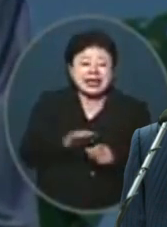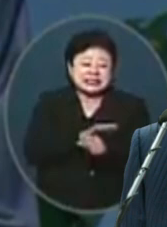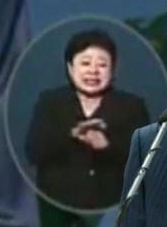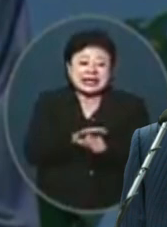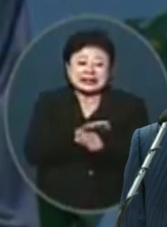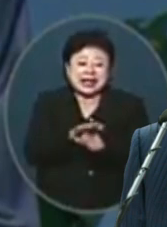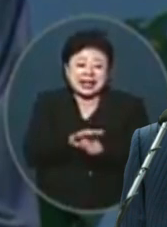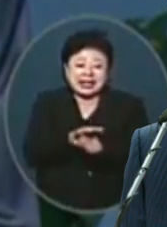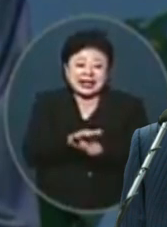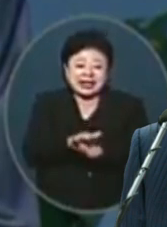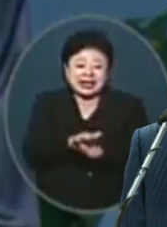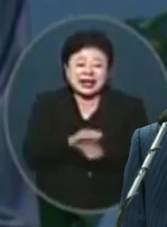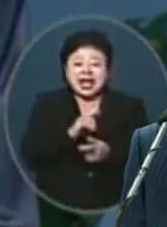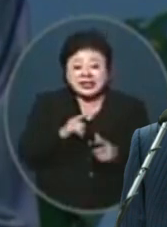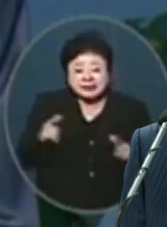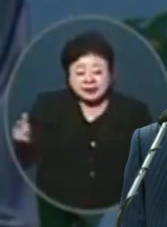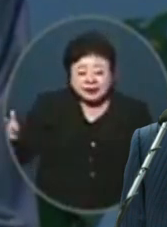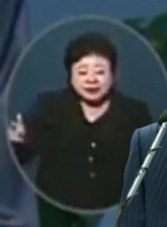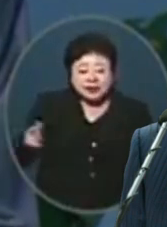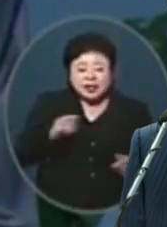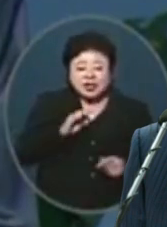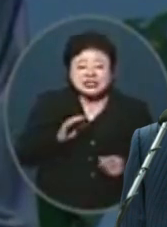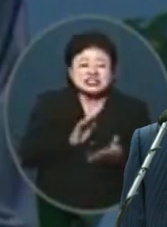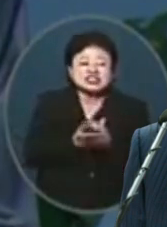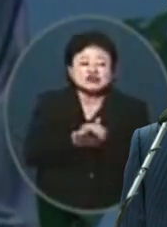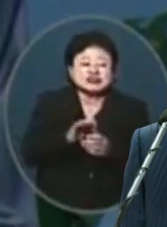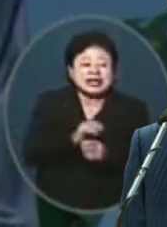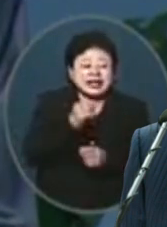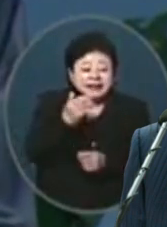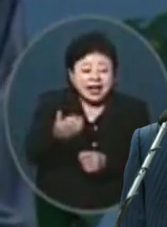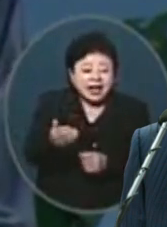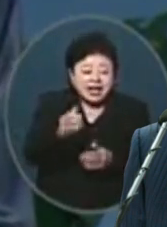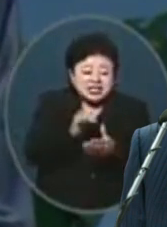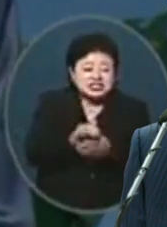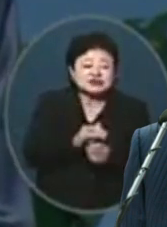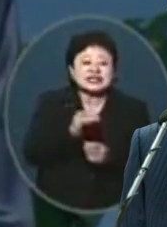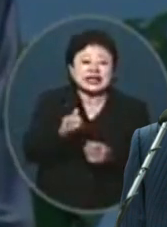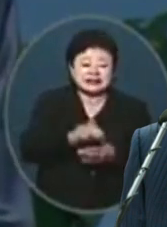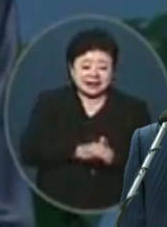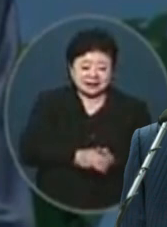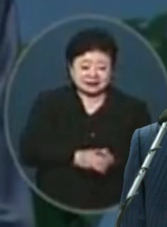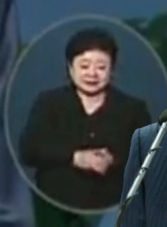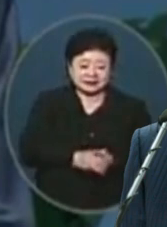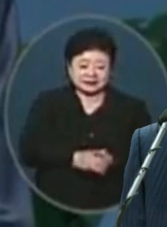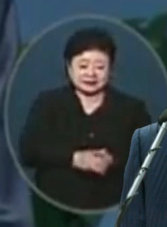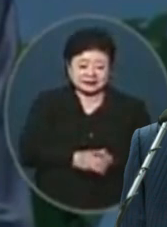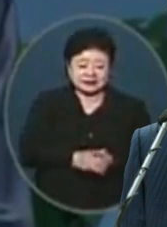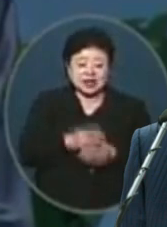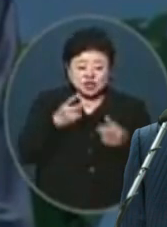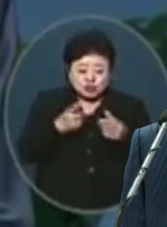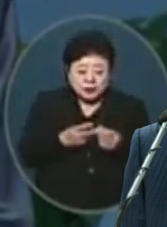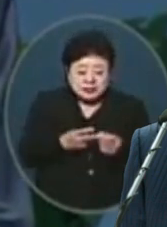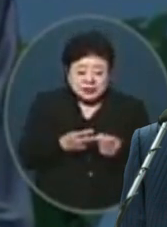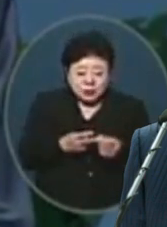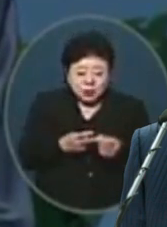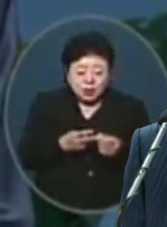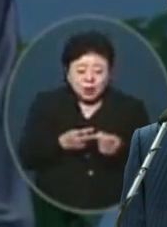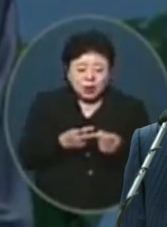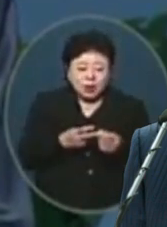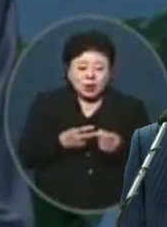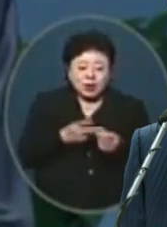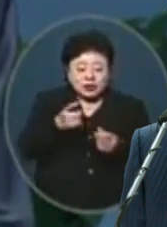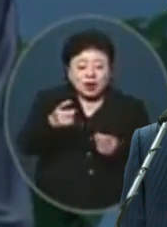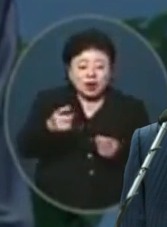하니까 아닙니다. 필레오 사랑합니다. 친구로 사랑합니다. 두 번째도